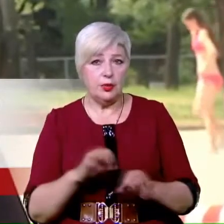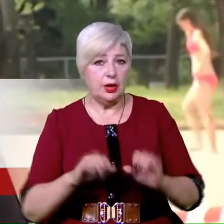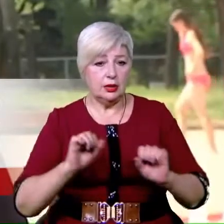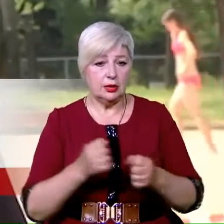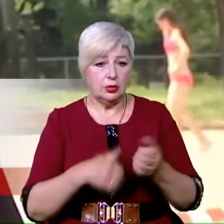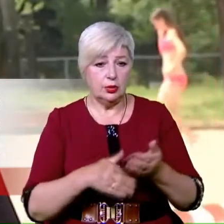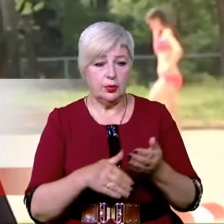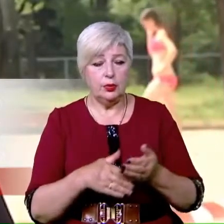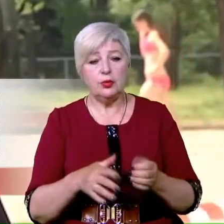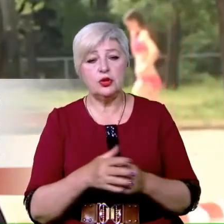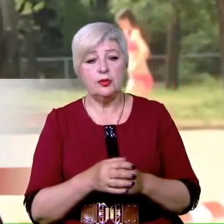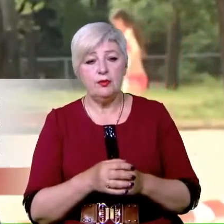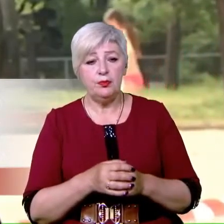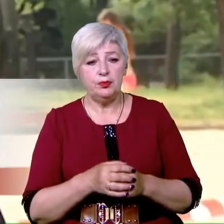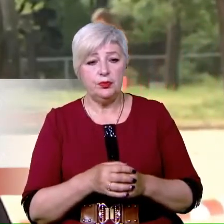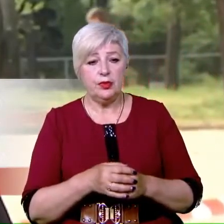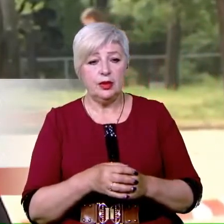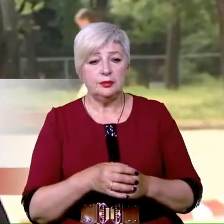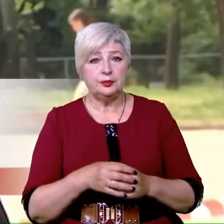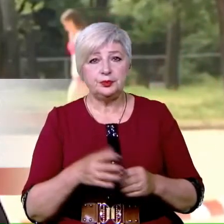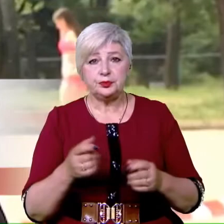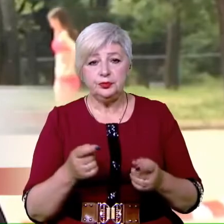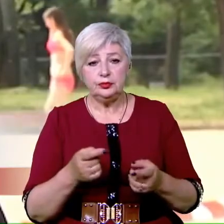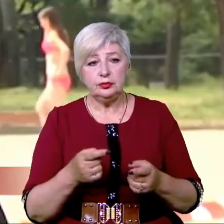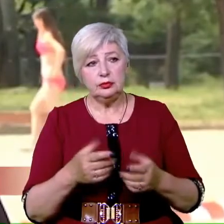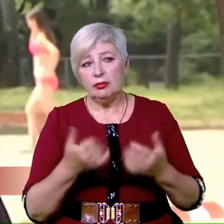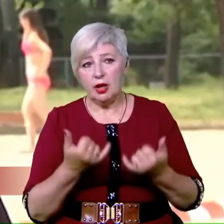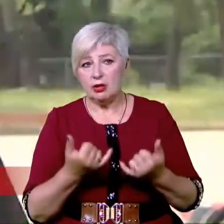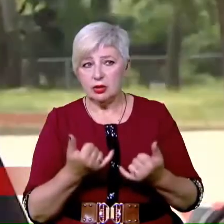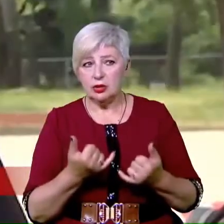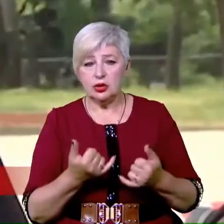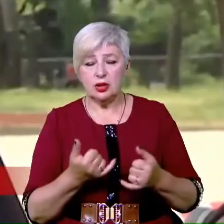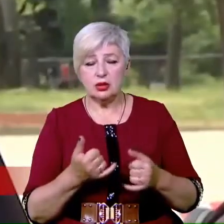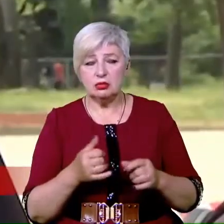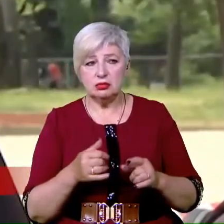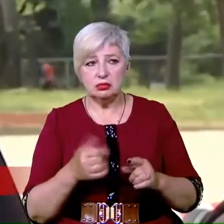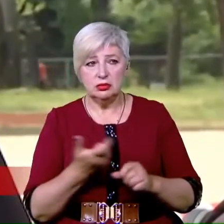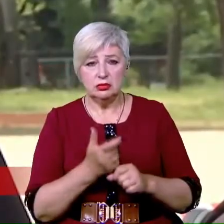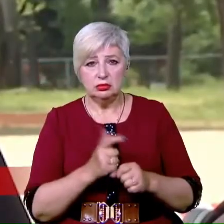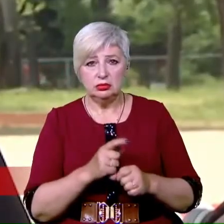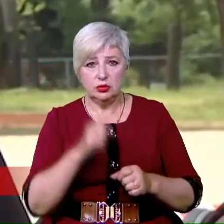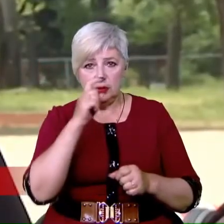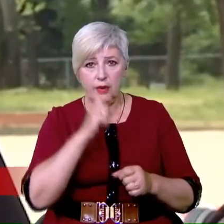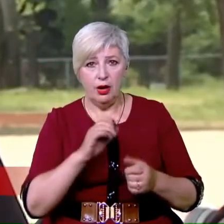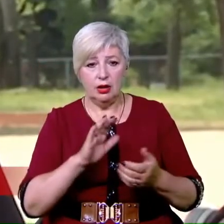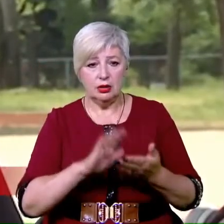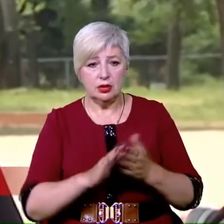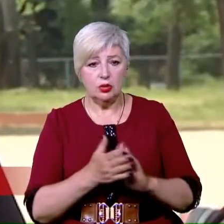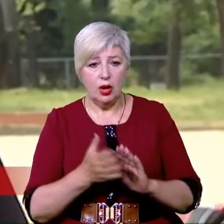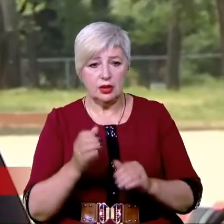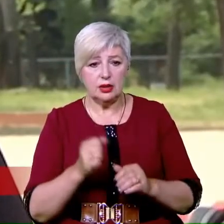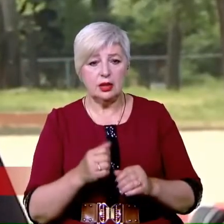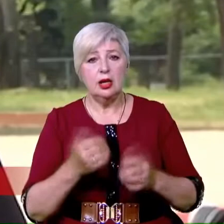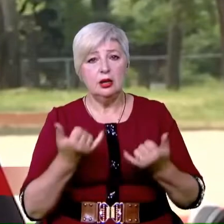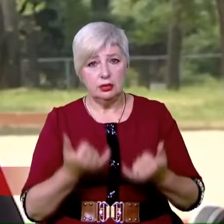своєї безпеки при поводженні водних об'єктів залишається на надзвичайно низькому рівні. В цьому році на всіх пляжах міста Дніпра будуть чергувати